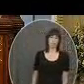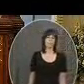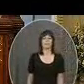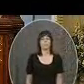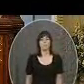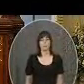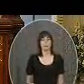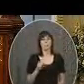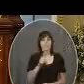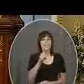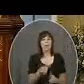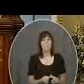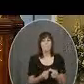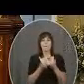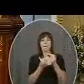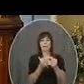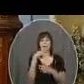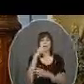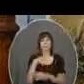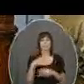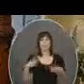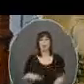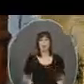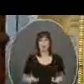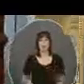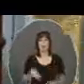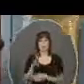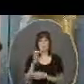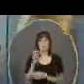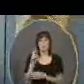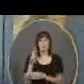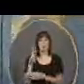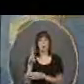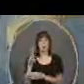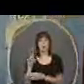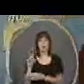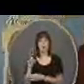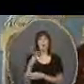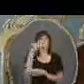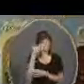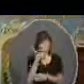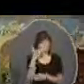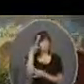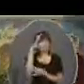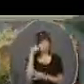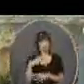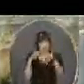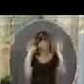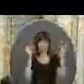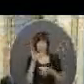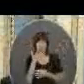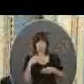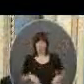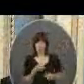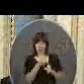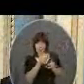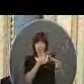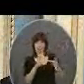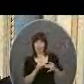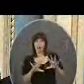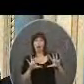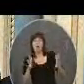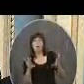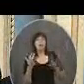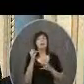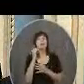En question principale, M. le député de Bordua. Merci, M. le Président. M. le Président, j'aimerais que la ministre m'explique comment un enfant